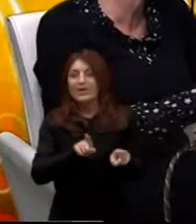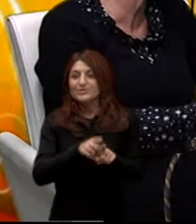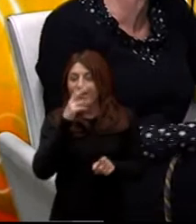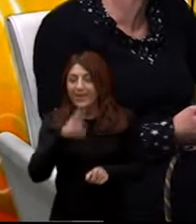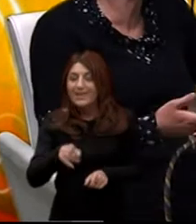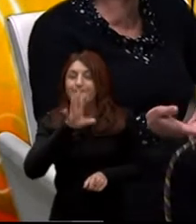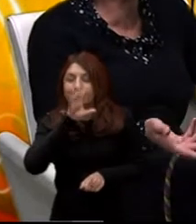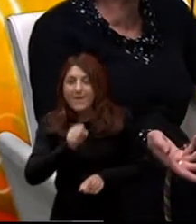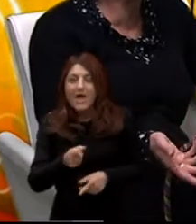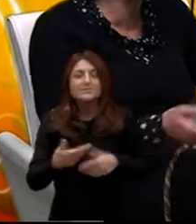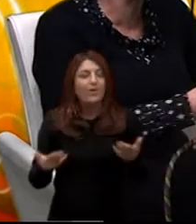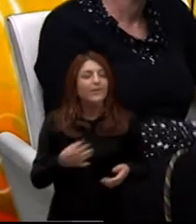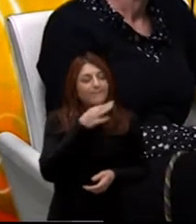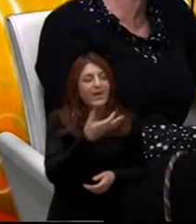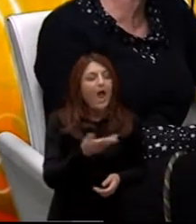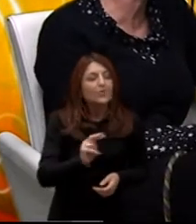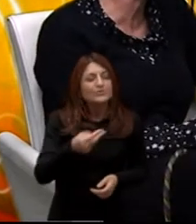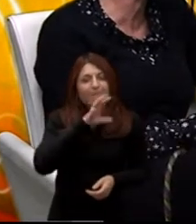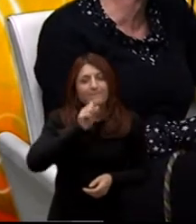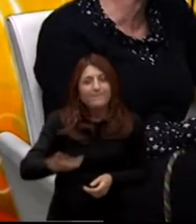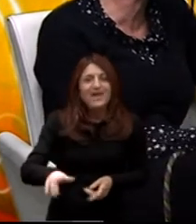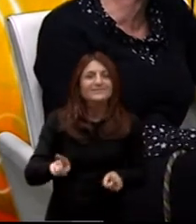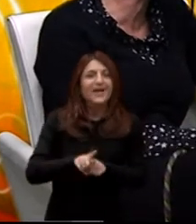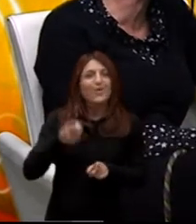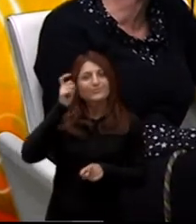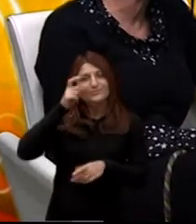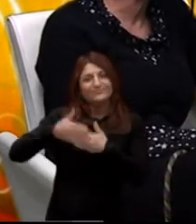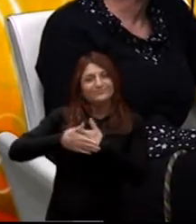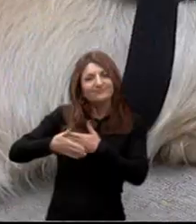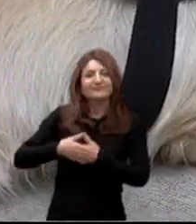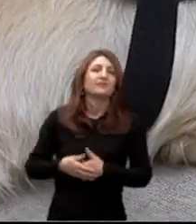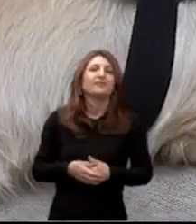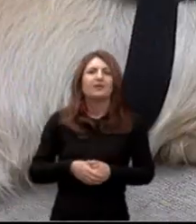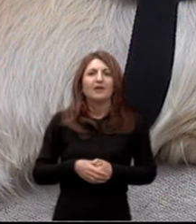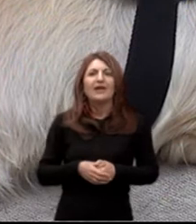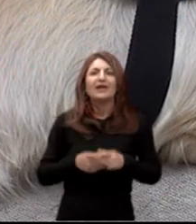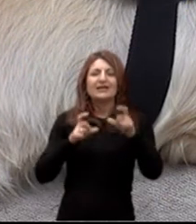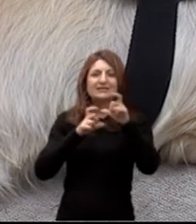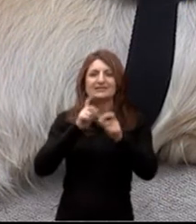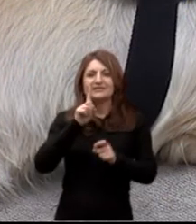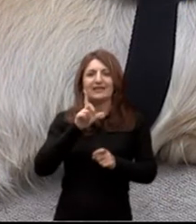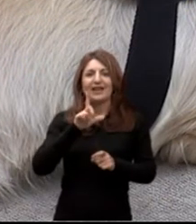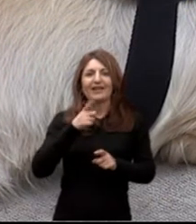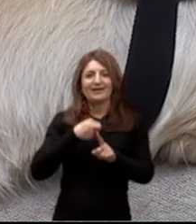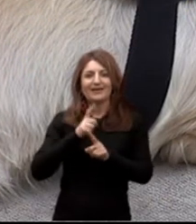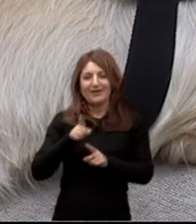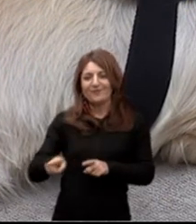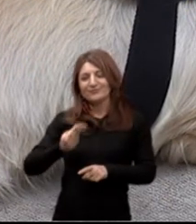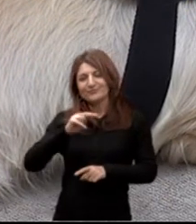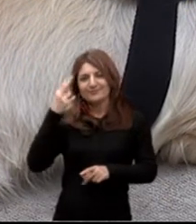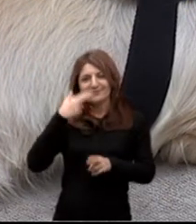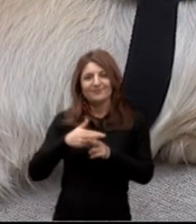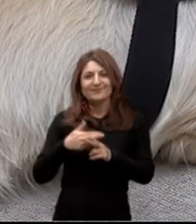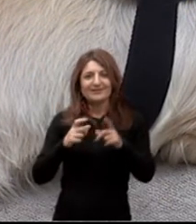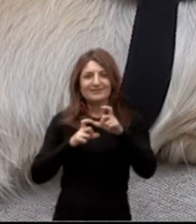priđu tom djetetu, pa kako ti se pa zove. Znači jedna socijalna zaboravila integracija. Zaboravila sam kako se naš zove koji tu spava. Silki. Silki. Silki. A vi ste sam... na